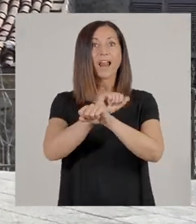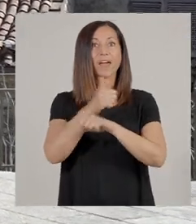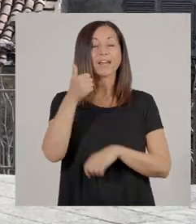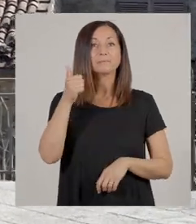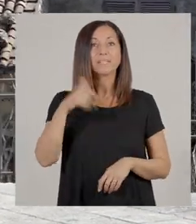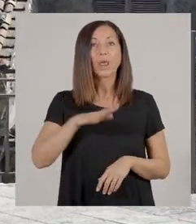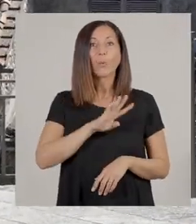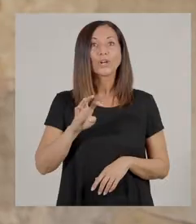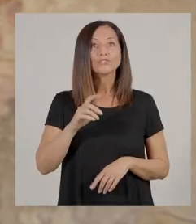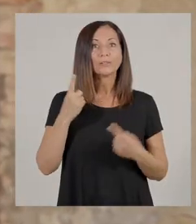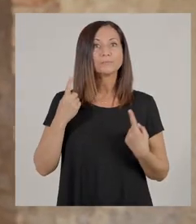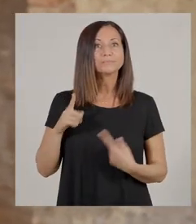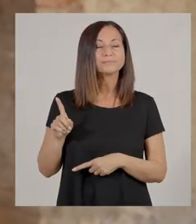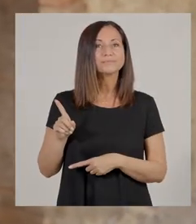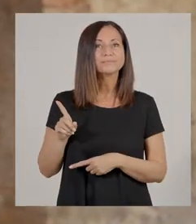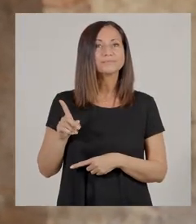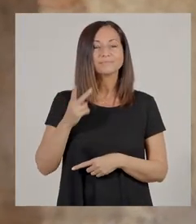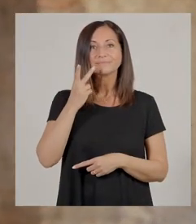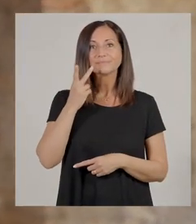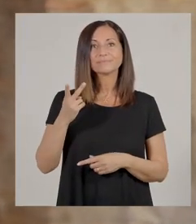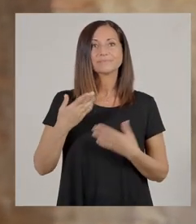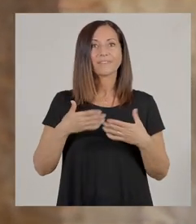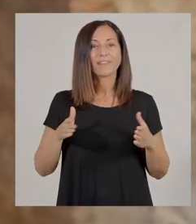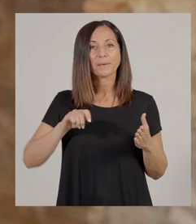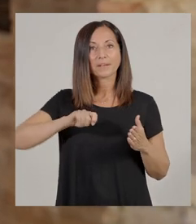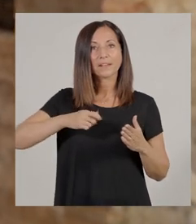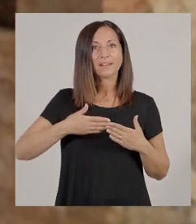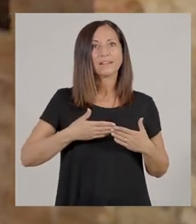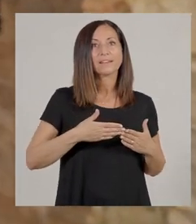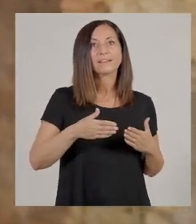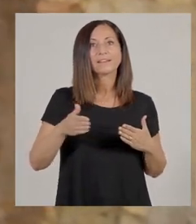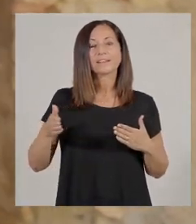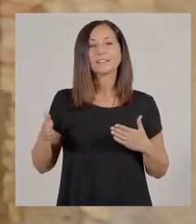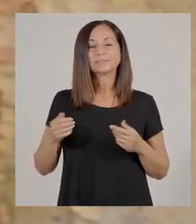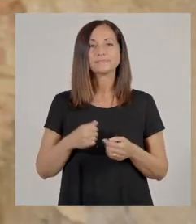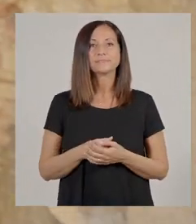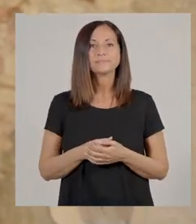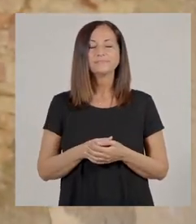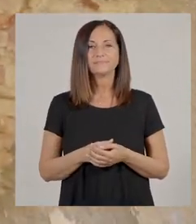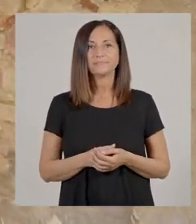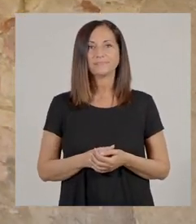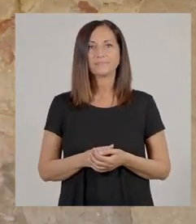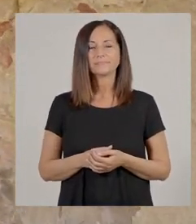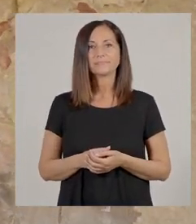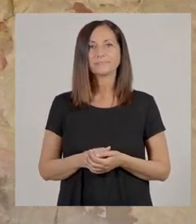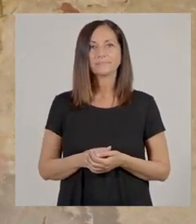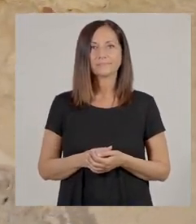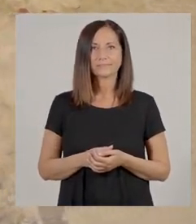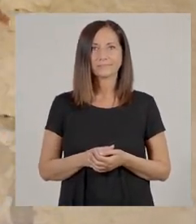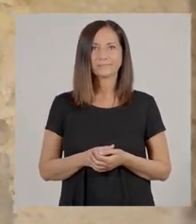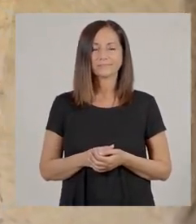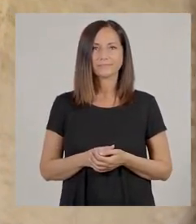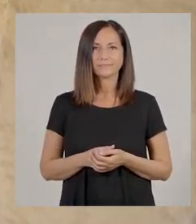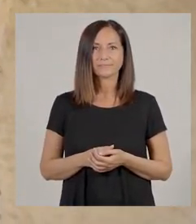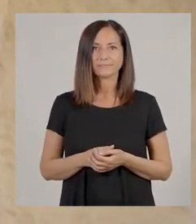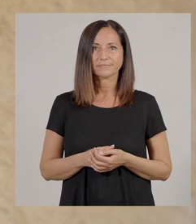La galera del 1400, ci sono ancora, intanto riapro anche questa,